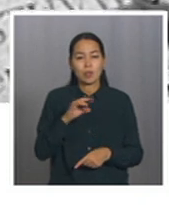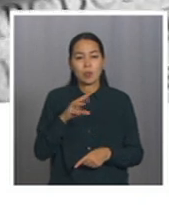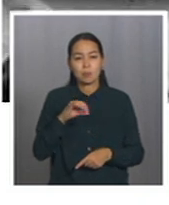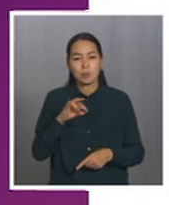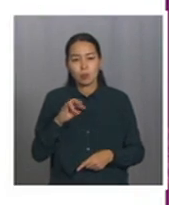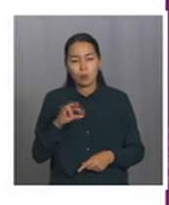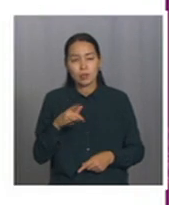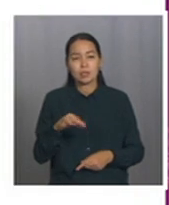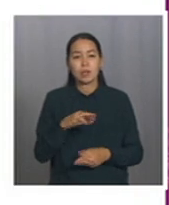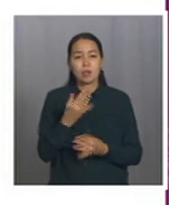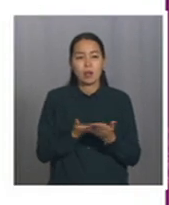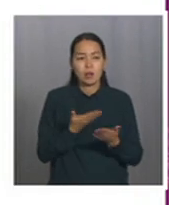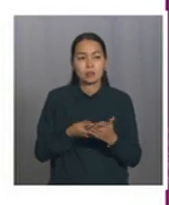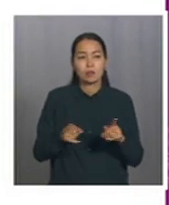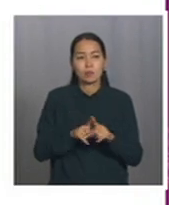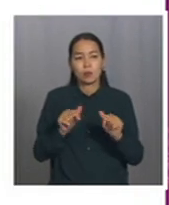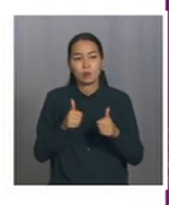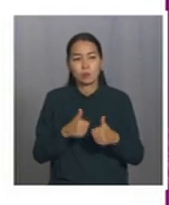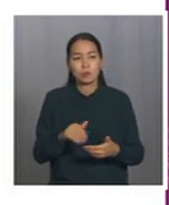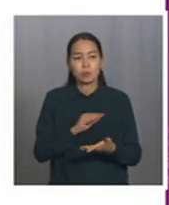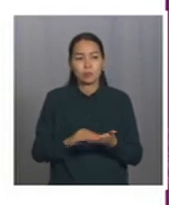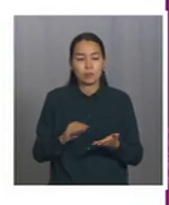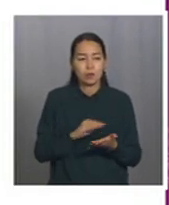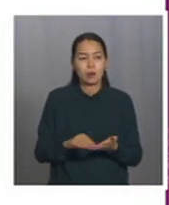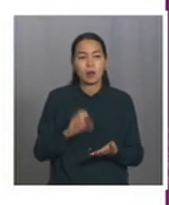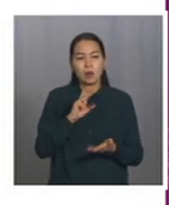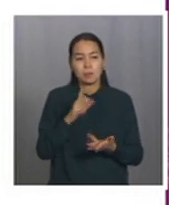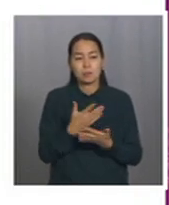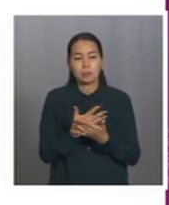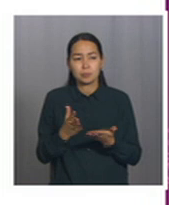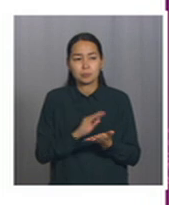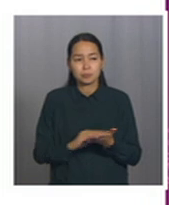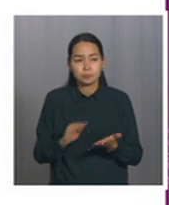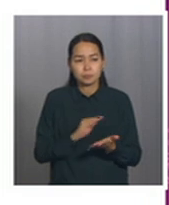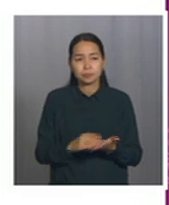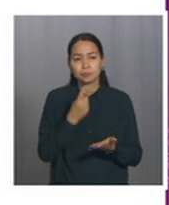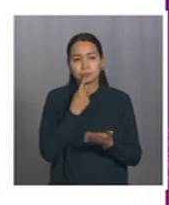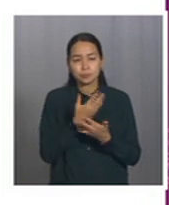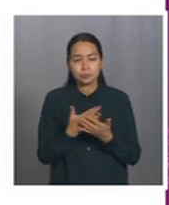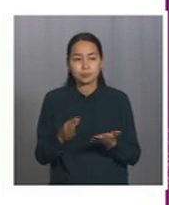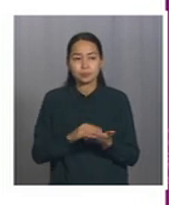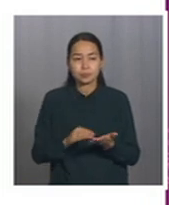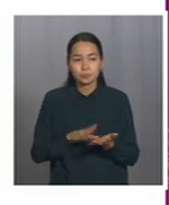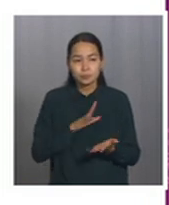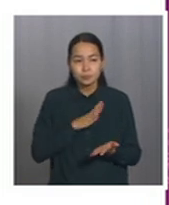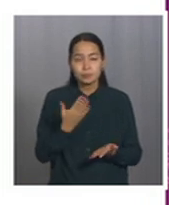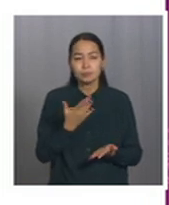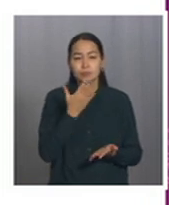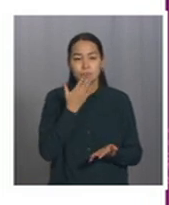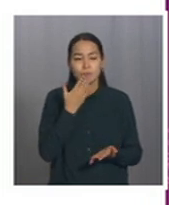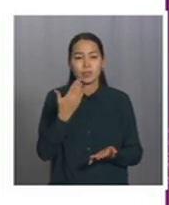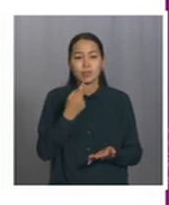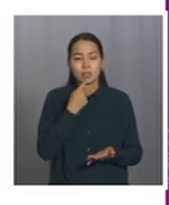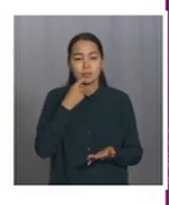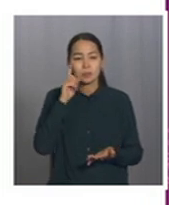әдістеме, тіл ашарлар, тіл танытқыштар, тіл жұмсарлар. Ұлттық тіл біліміне